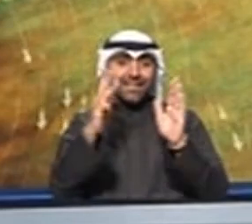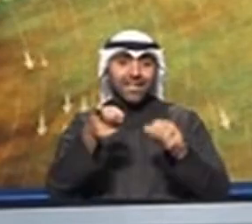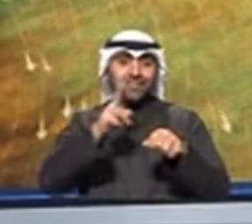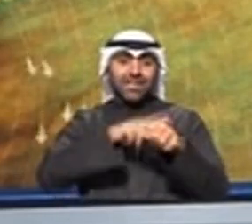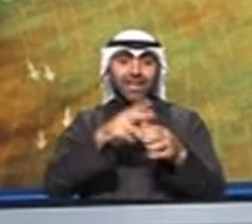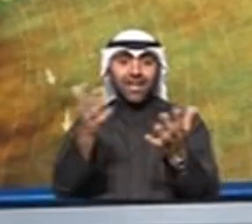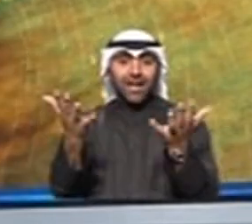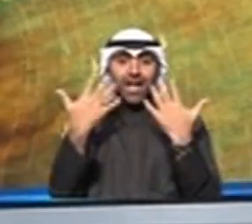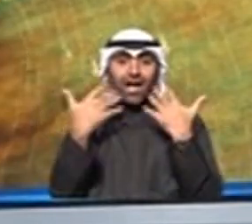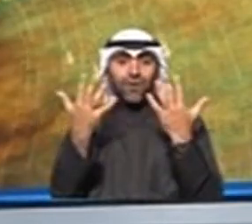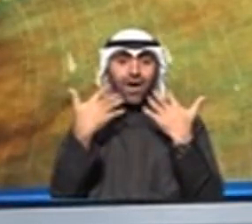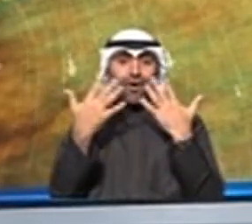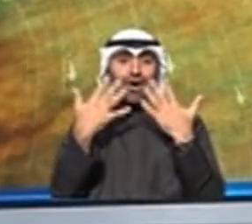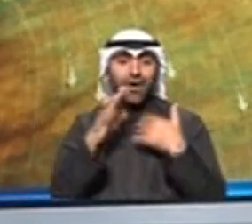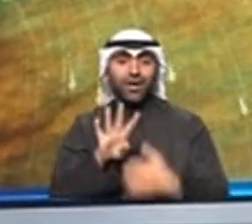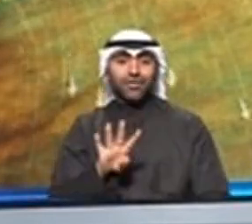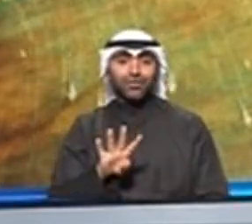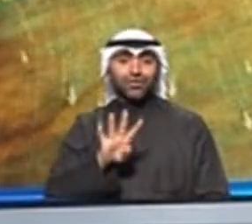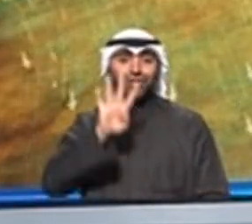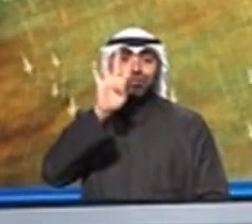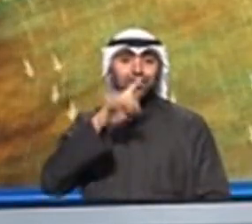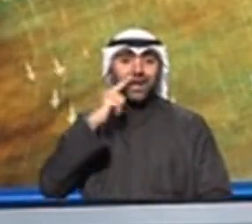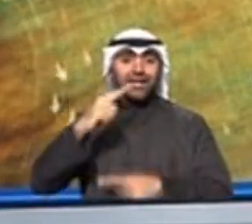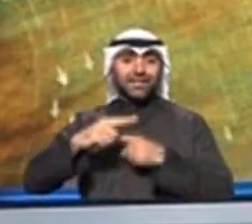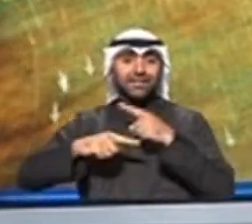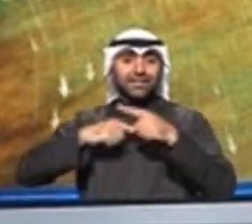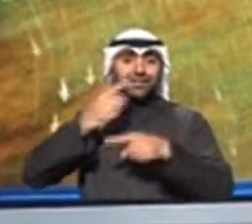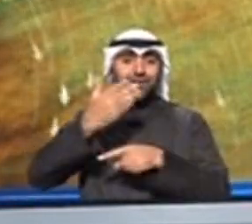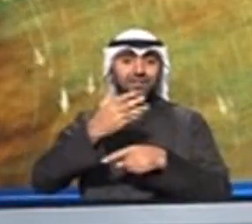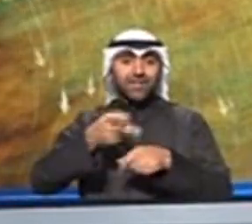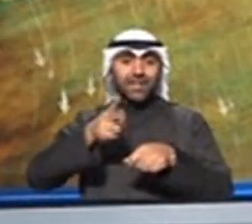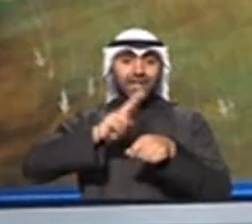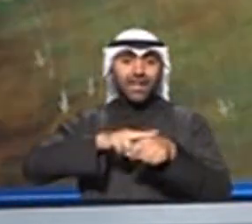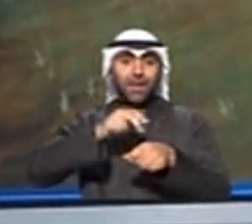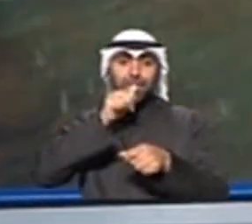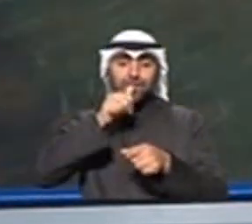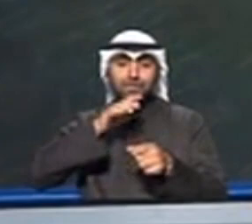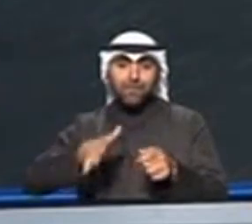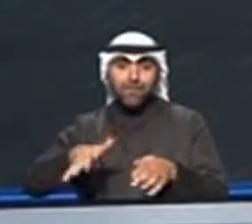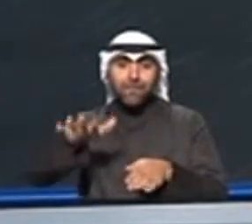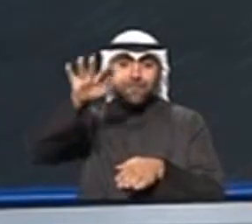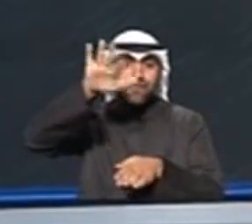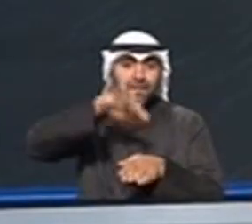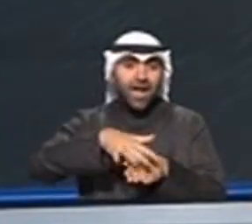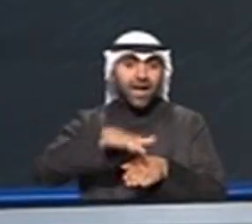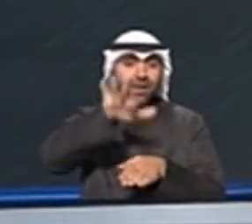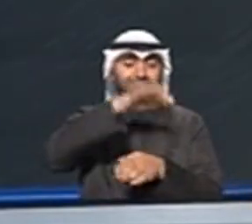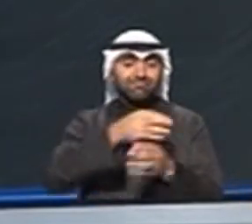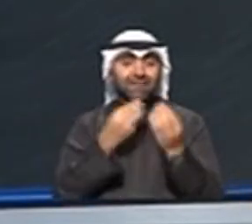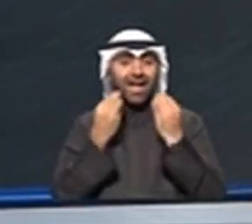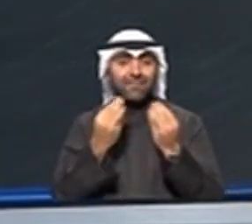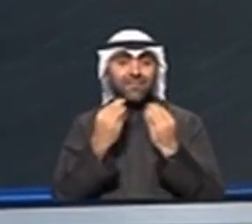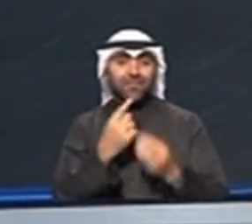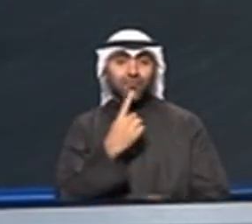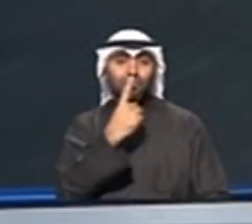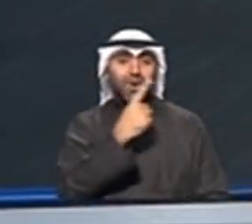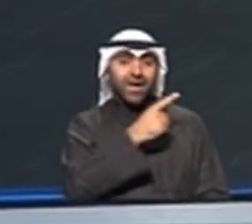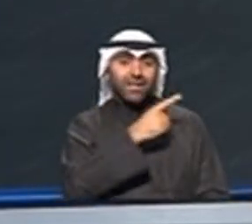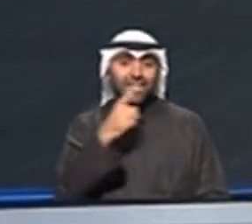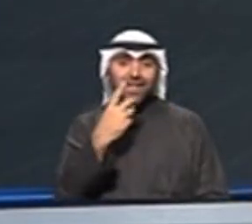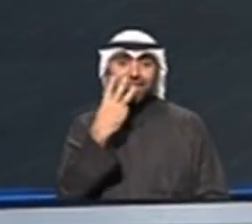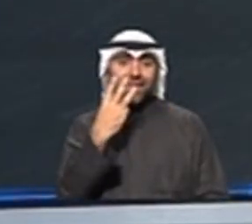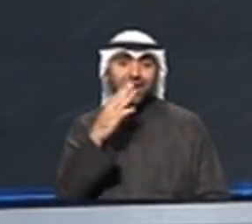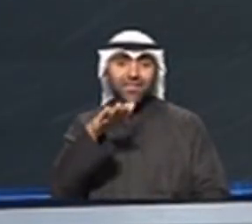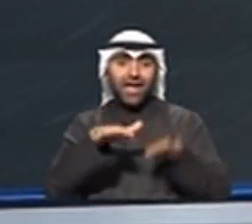شمالية غربية إلى قلبت الاتجاه، والبحر خفيف إلى معتدل الموج. ارتفاع الأمواج يتراوح ما بين 1 إلى 3 قدم. حتى مساء يوم